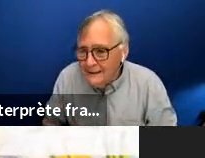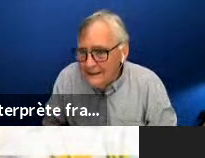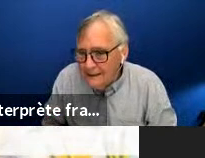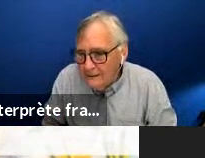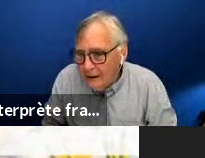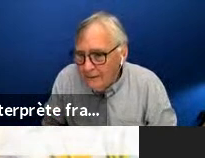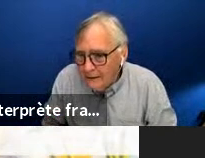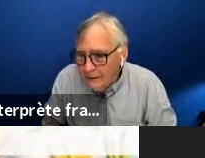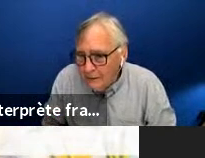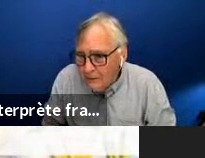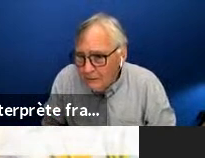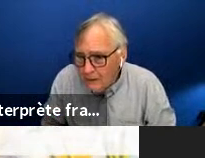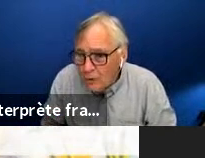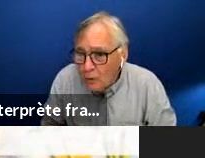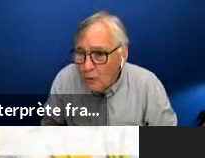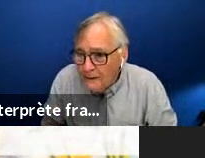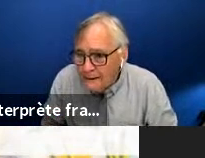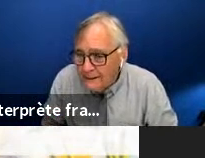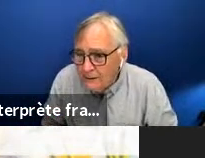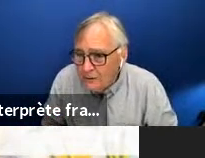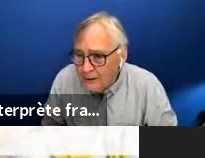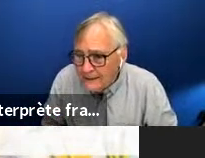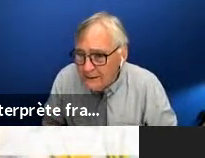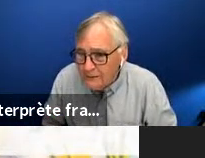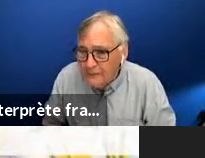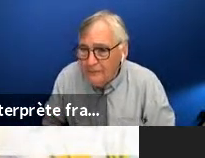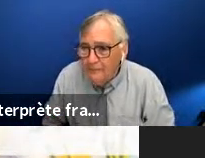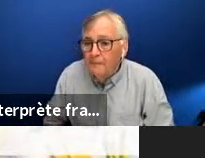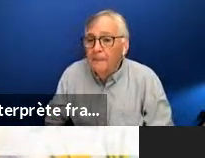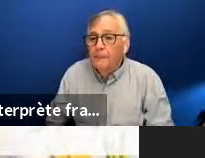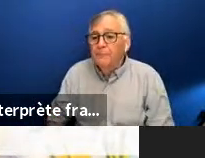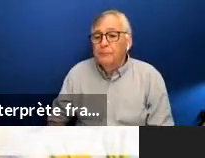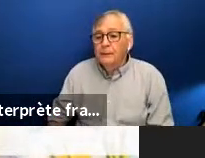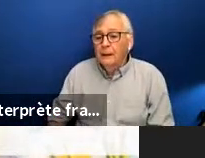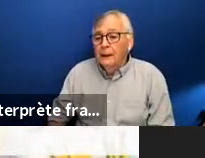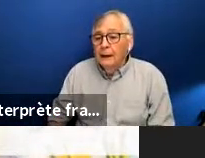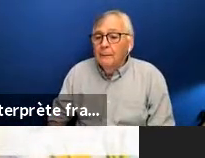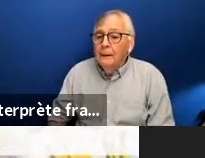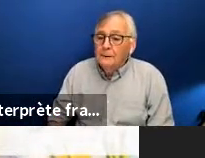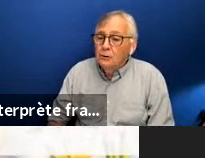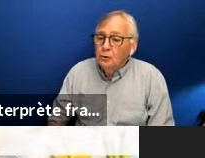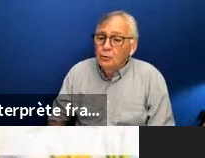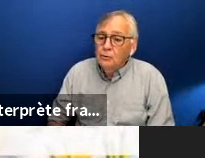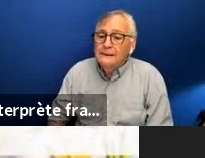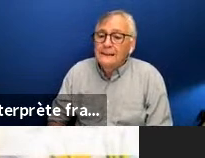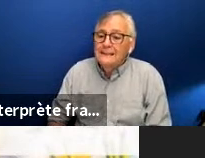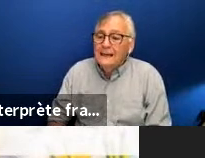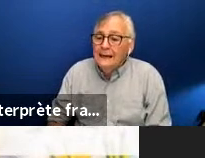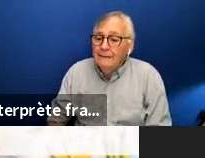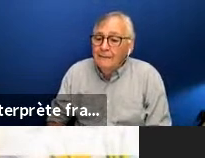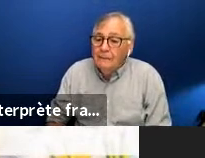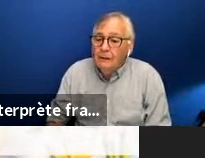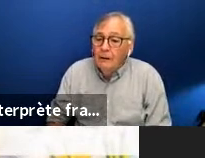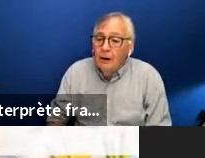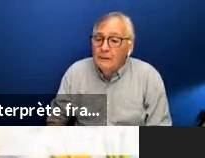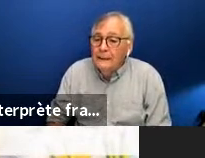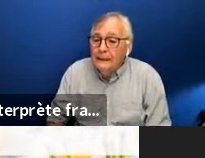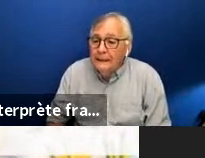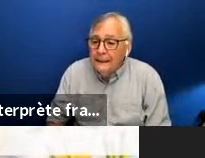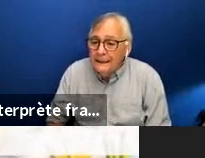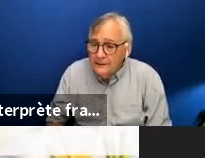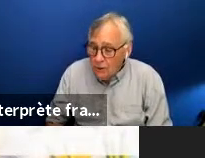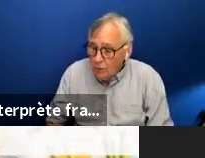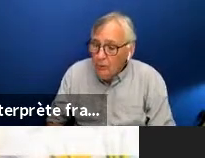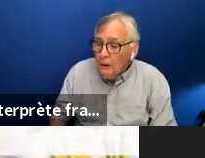langue des signes dans un contexte éducatif. mais surtout si les élèves ont